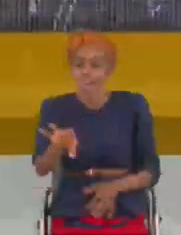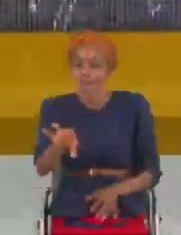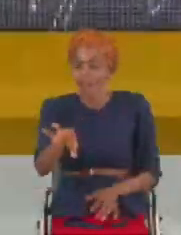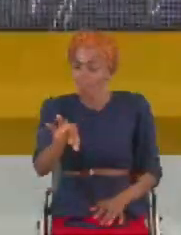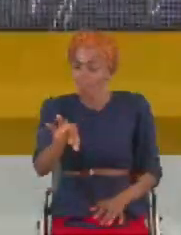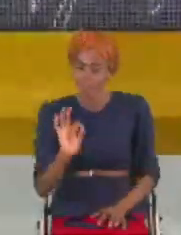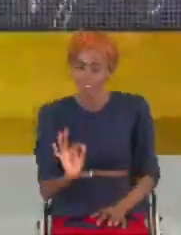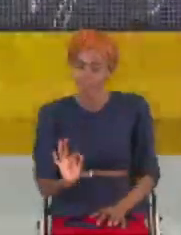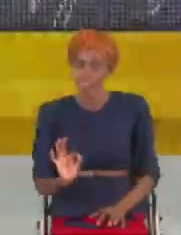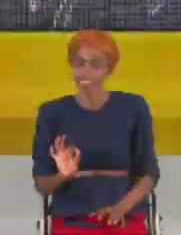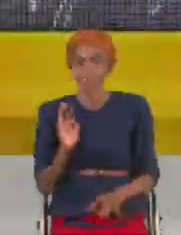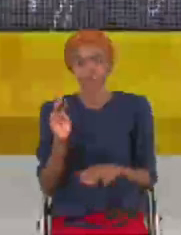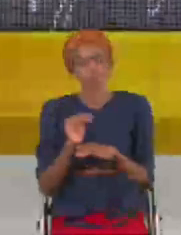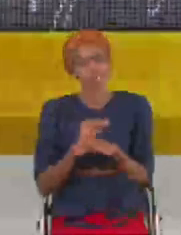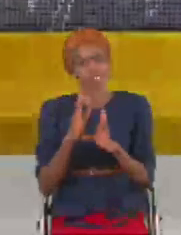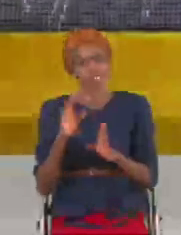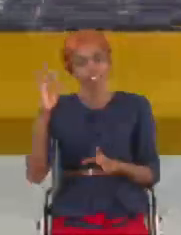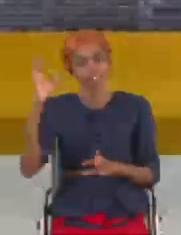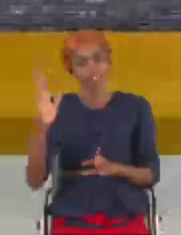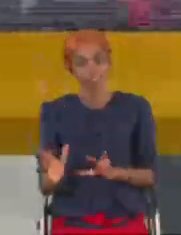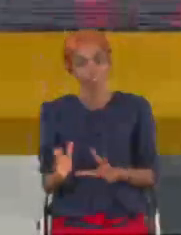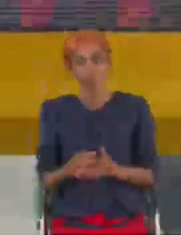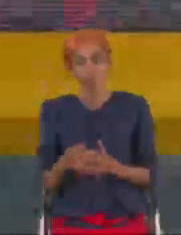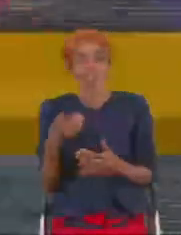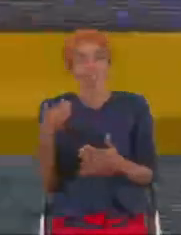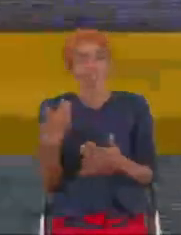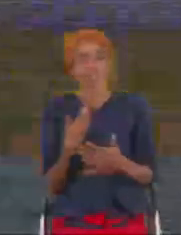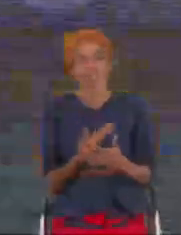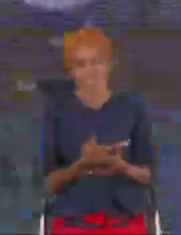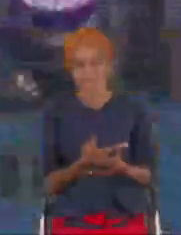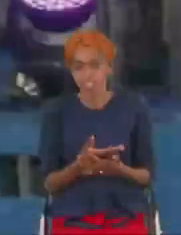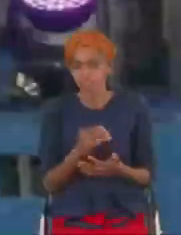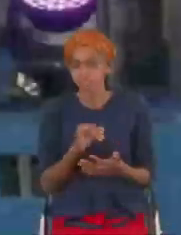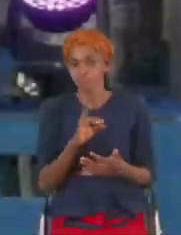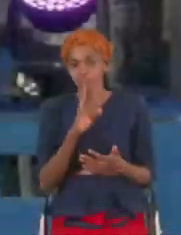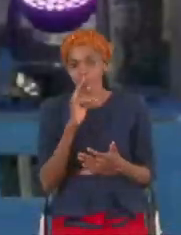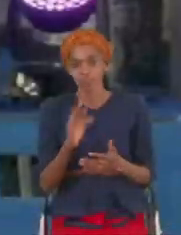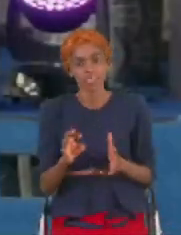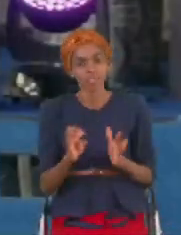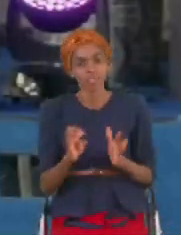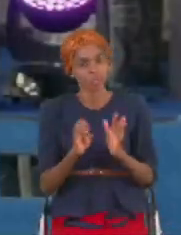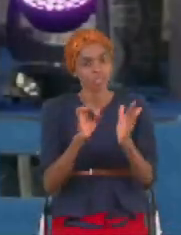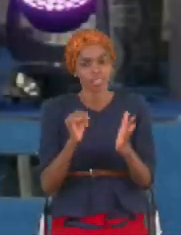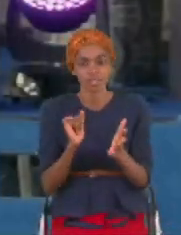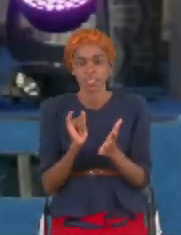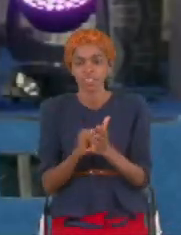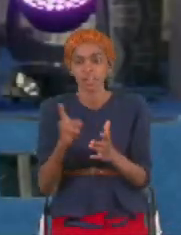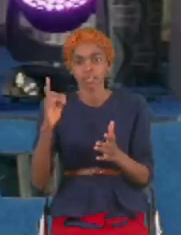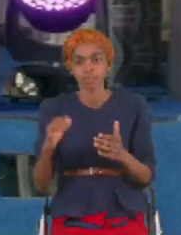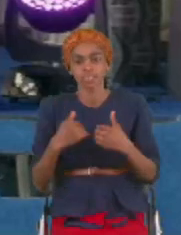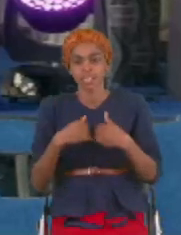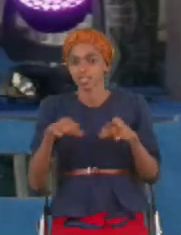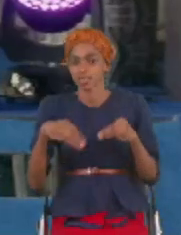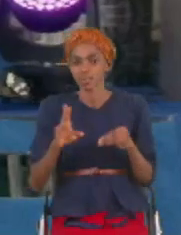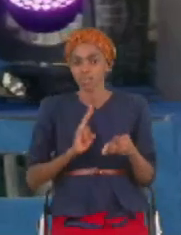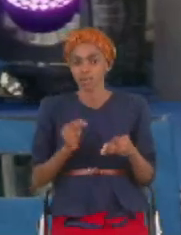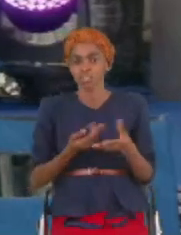établi il ya quatre modèles que dieu nous a donnée ici premièrement